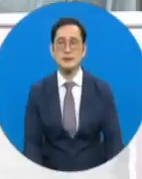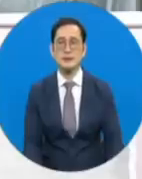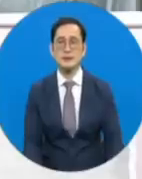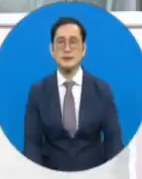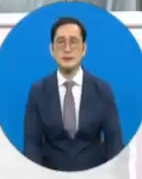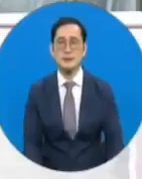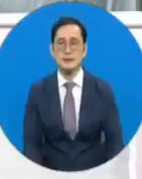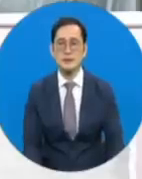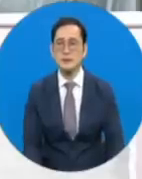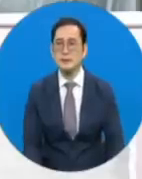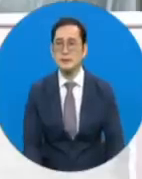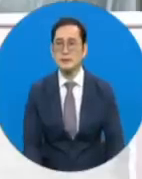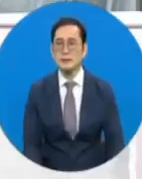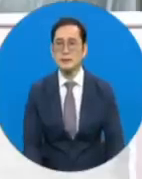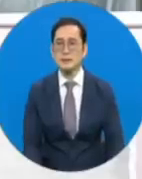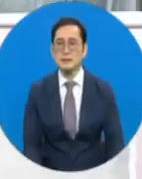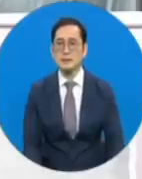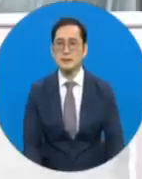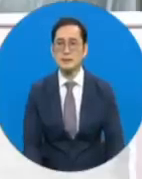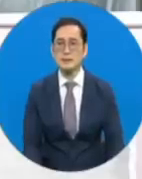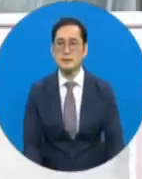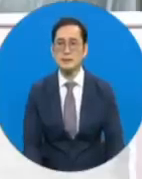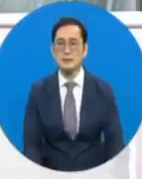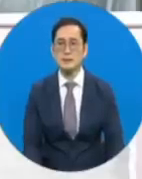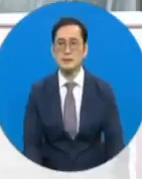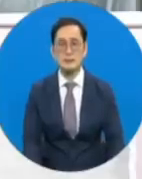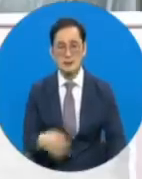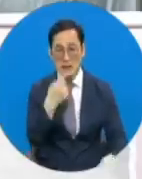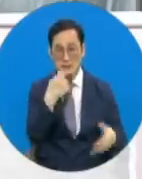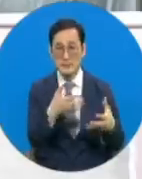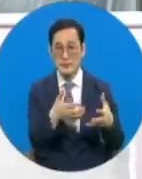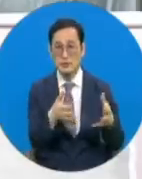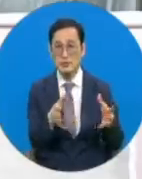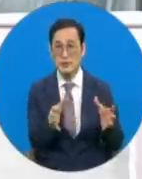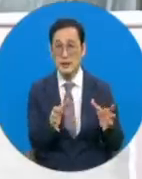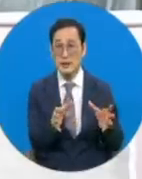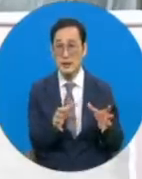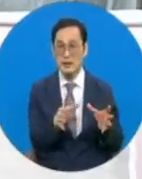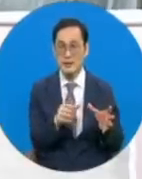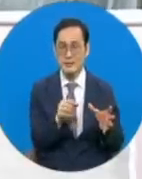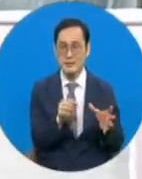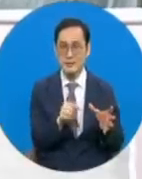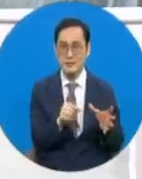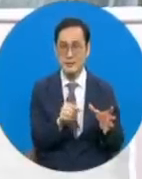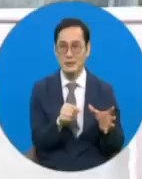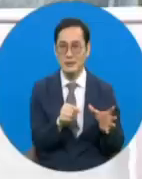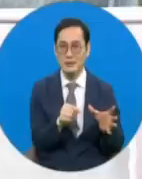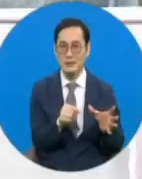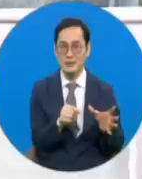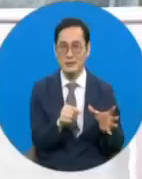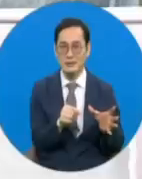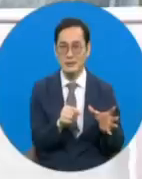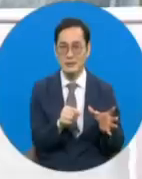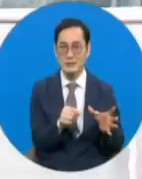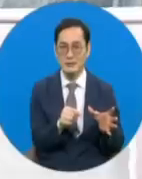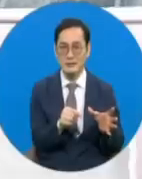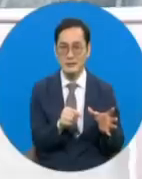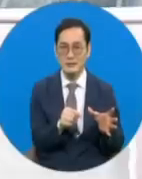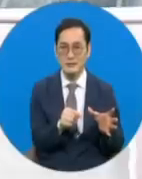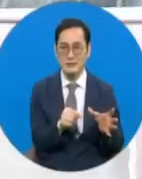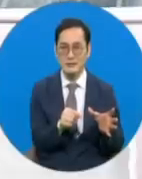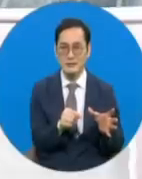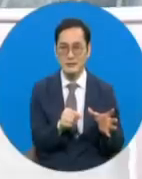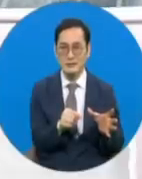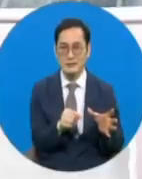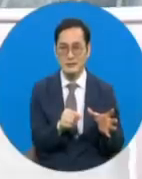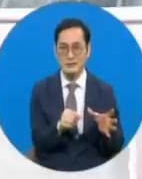걱정하는 것이고 그러니까 민주당이 기본적으로는 어떤 그래도 그 외교는 여당 중심으로 한다라고